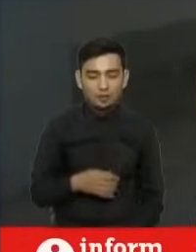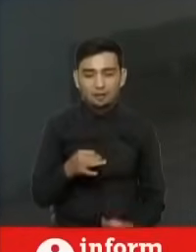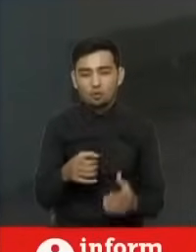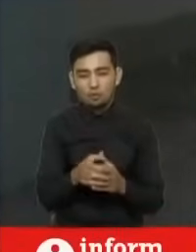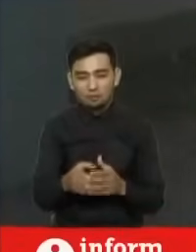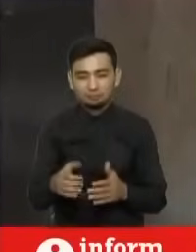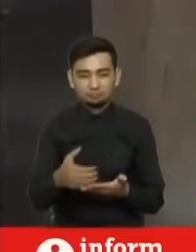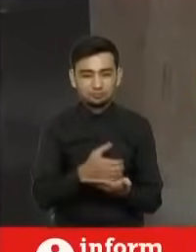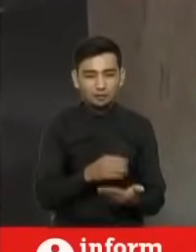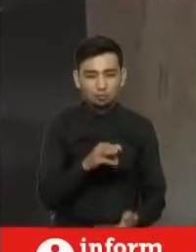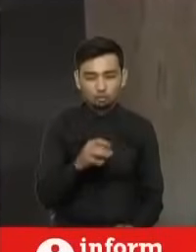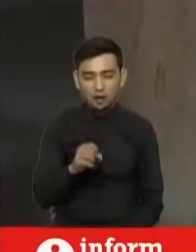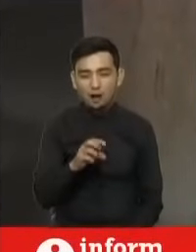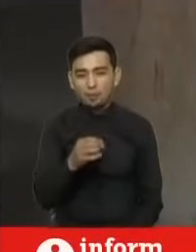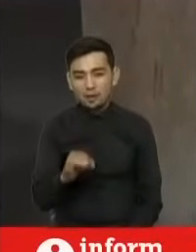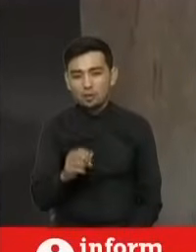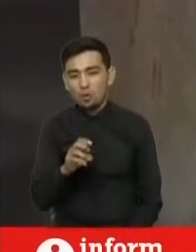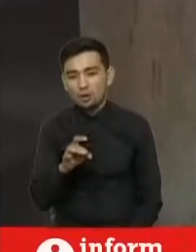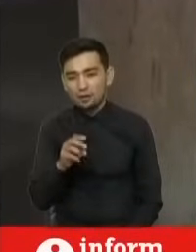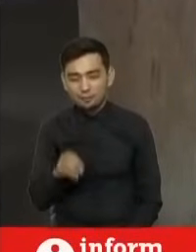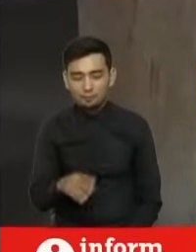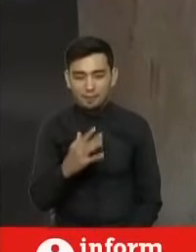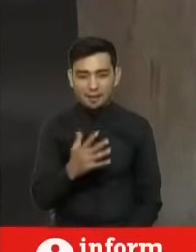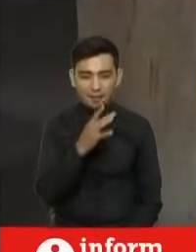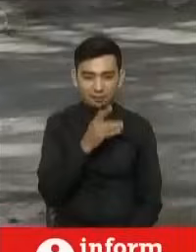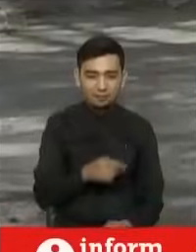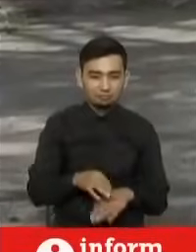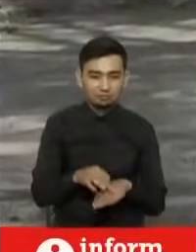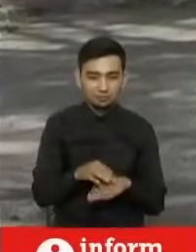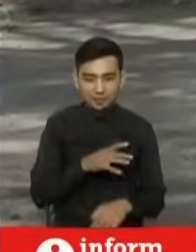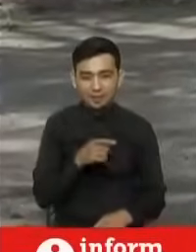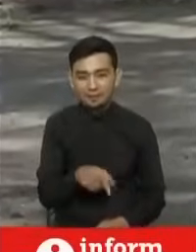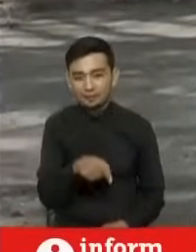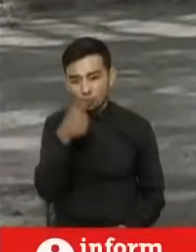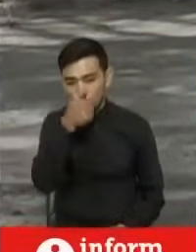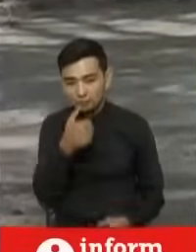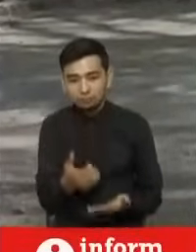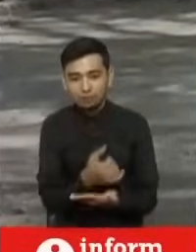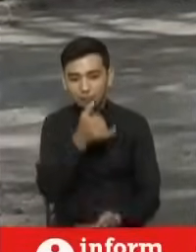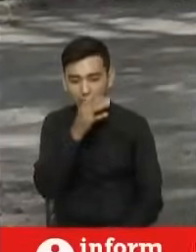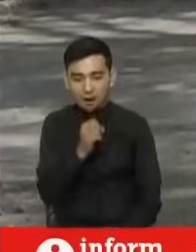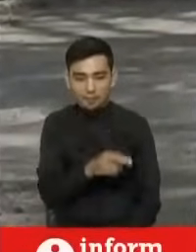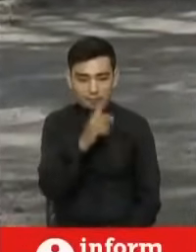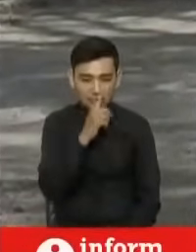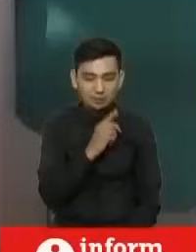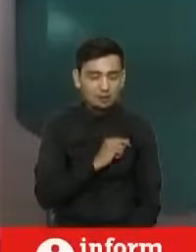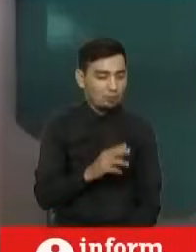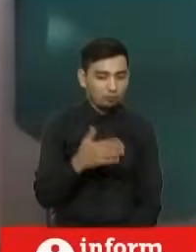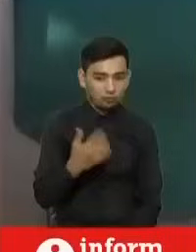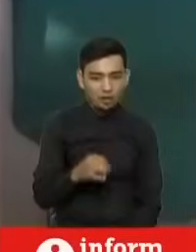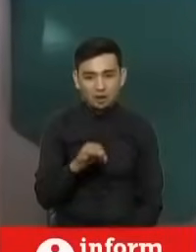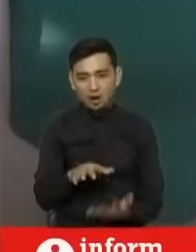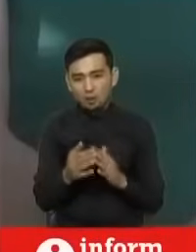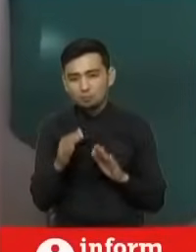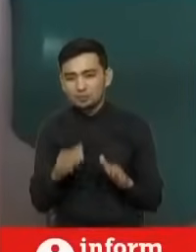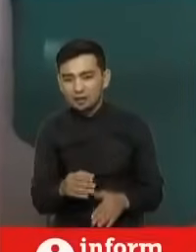бытовых отходов «Абайкоркем» обслуживала Дубовку около 5 лет, но в этом году не выиграла тендер и с апреля уже не работает. Многим сельчанам не досуг